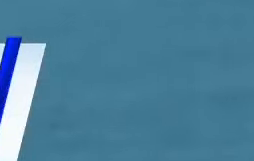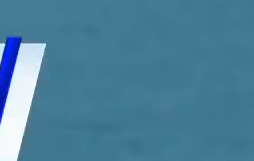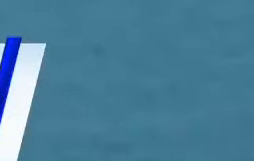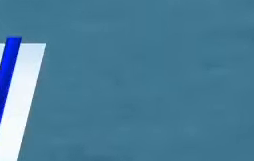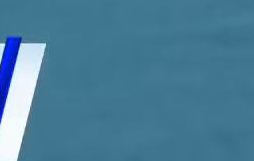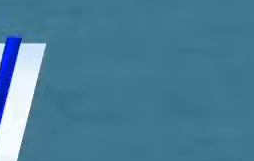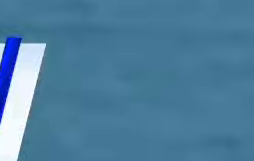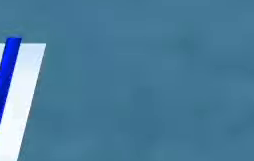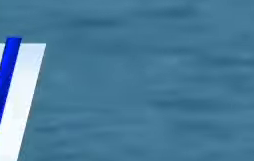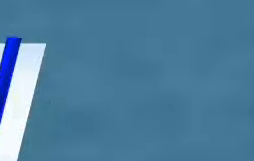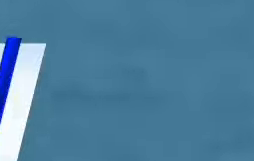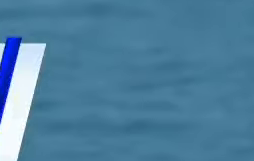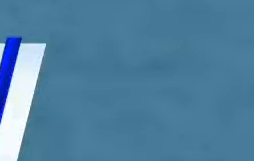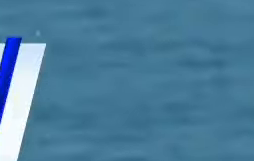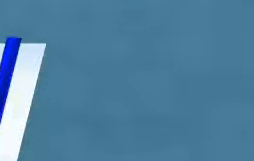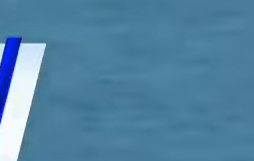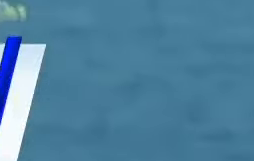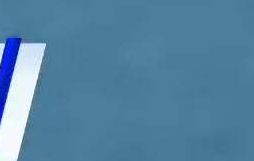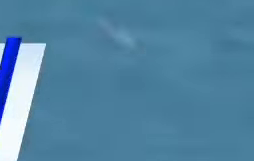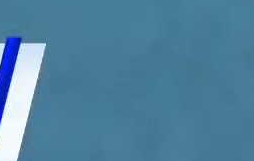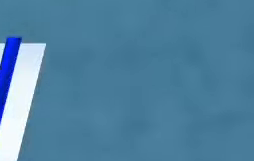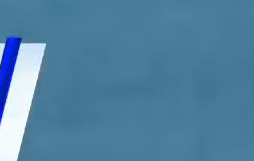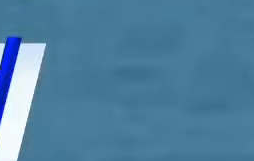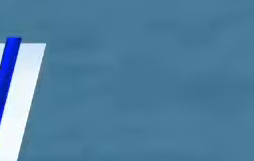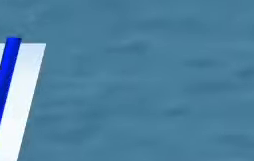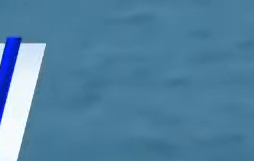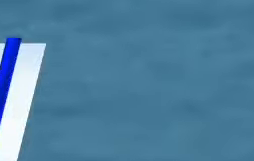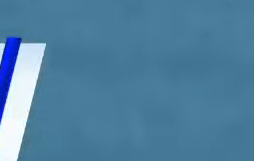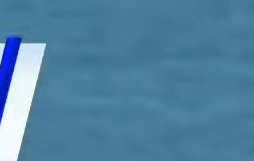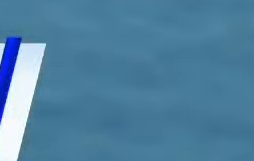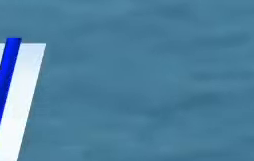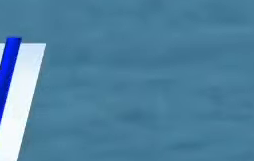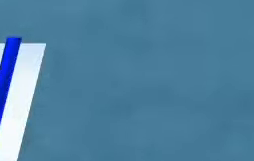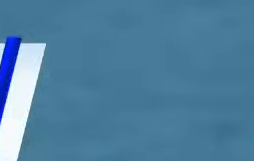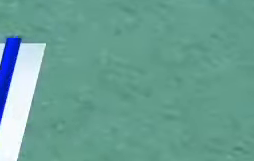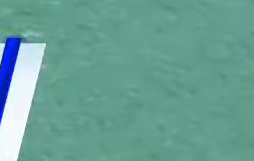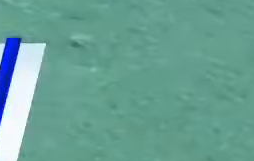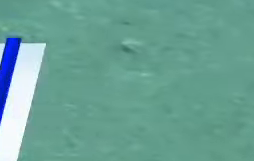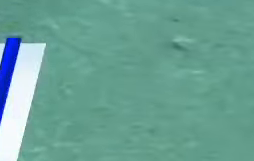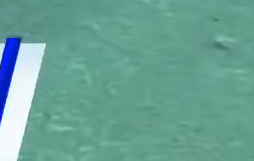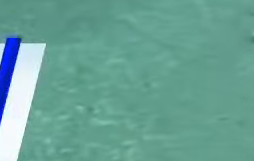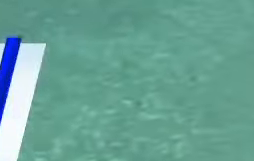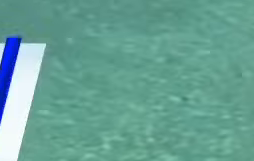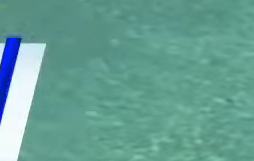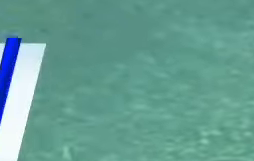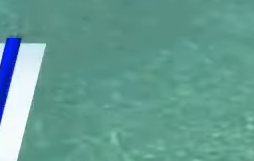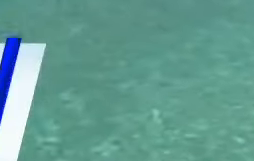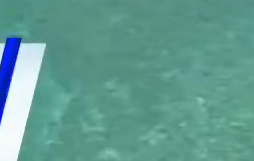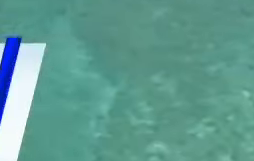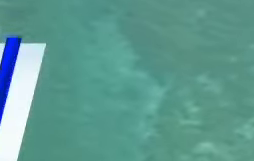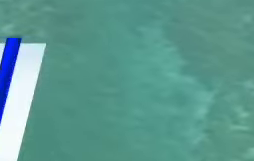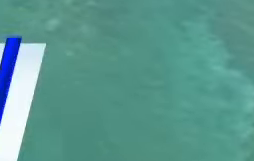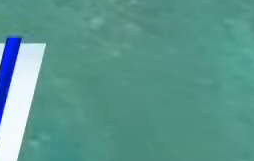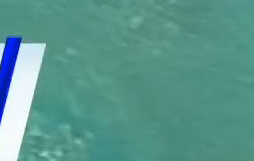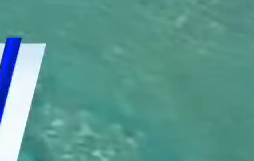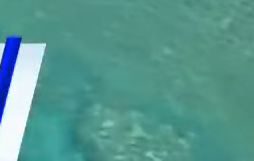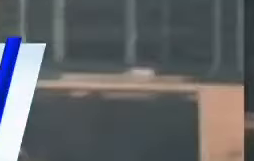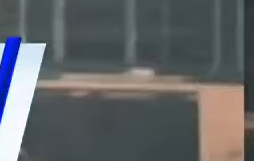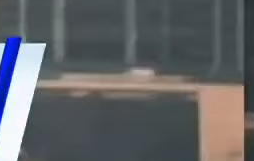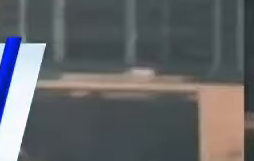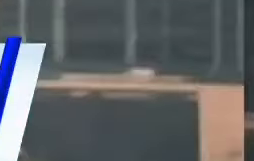Bajo de Masinloc na ayon sa Bureau of Fisheries and Aquatic Resources o BIFAR ay impormasyong galing sa mga manggigis ng